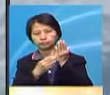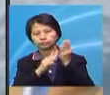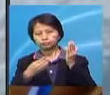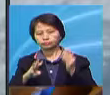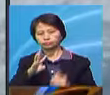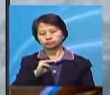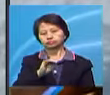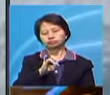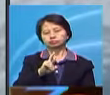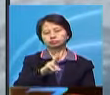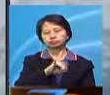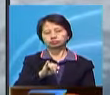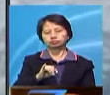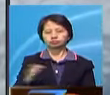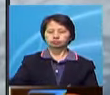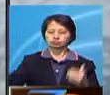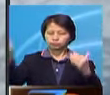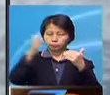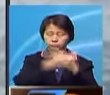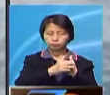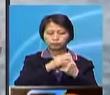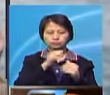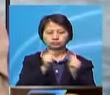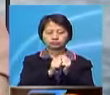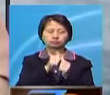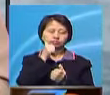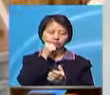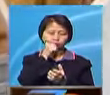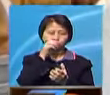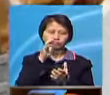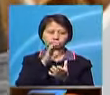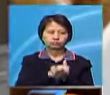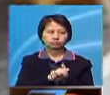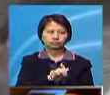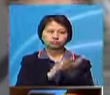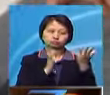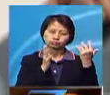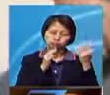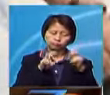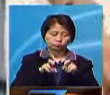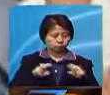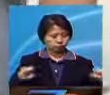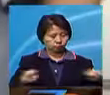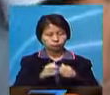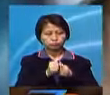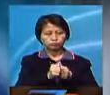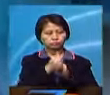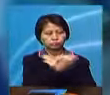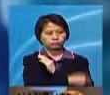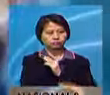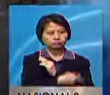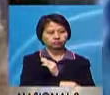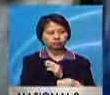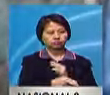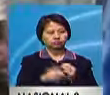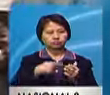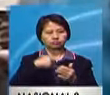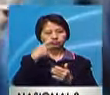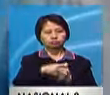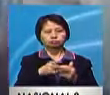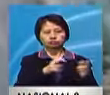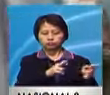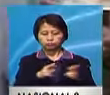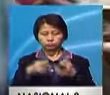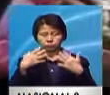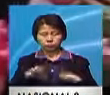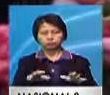bermula hari ini. Ketibaan Perdana Menteri yang diiringi isteri Datin Seri Rosmah Mansor disambut barisan kepimpinan negeri. Beberapa acara rasmi telah